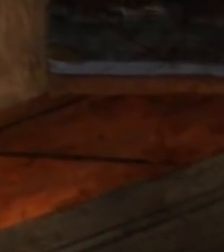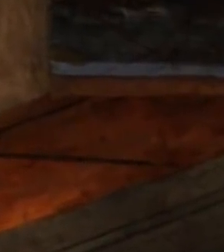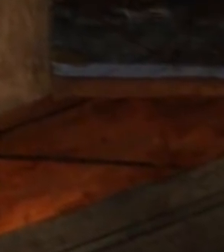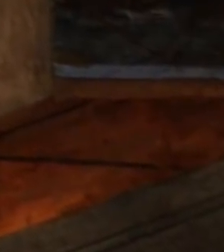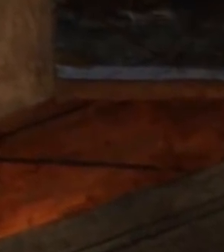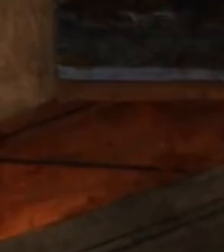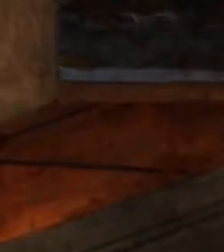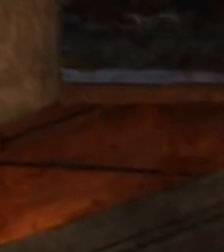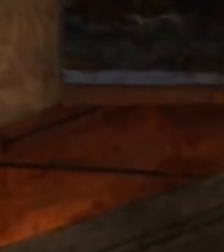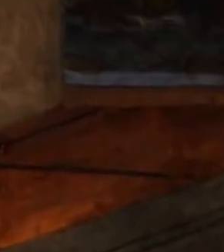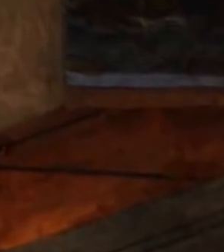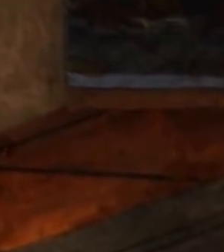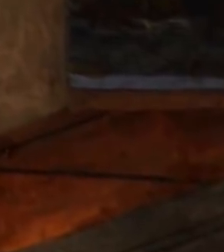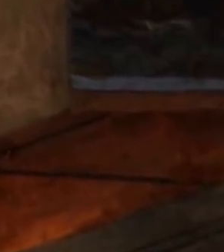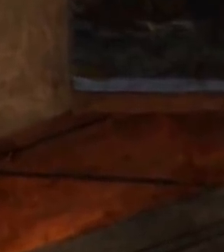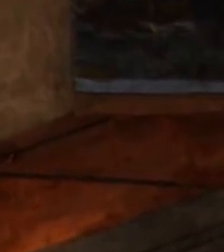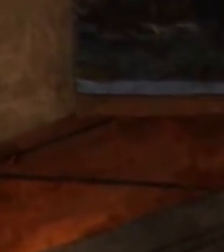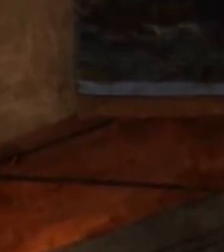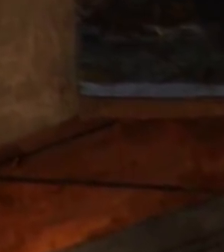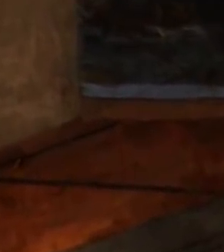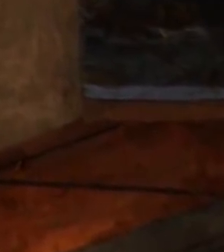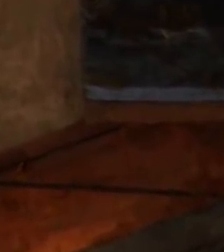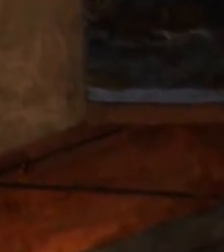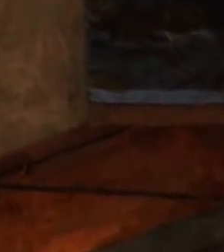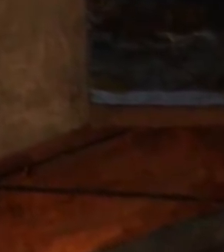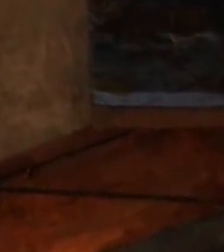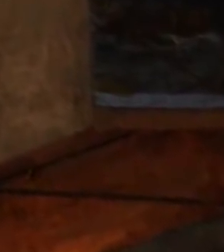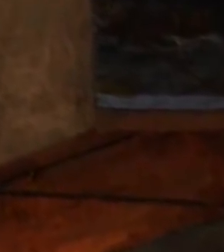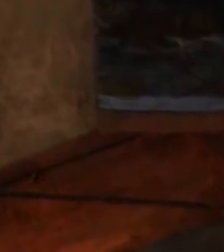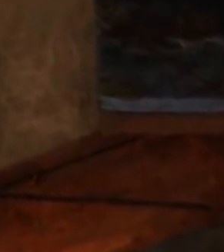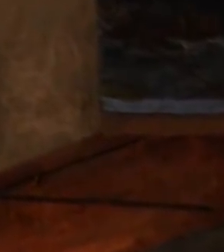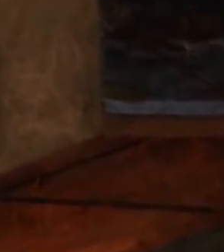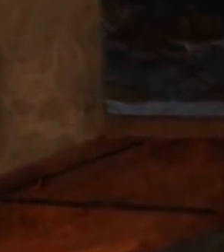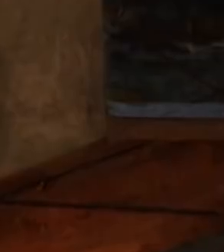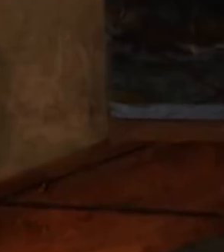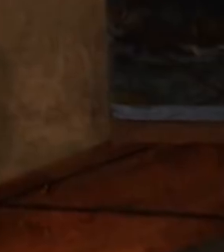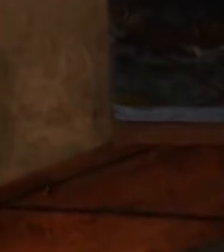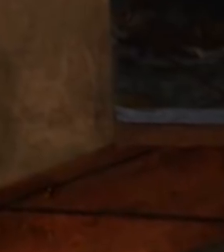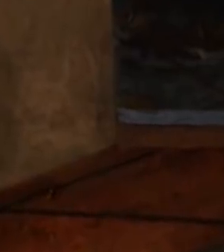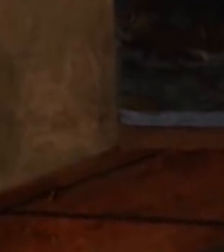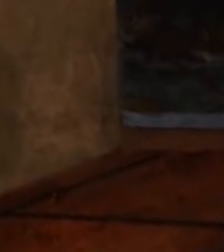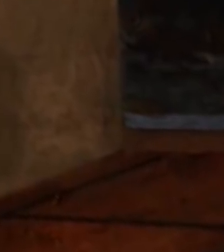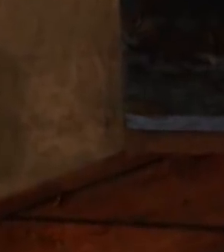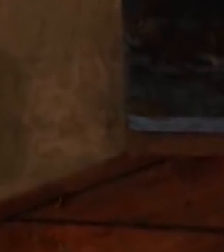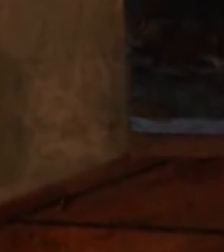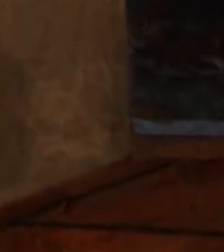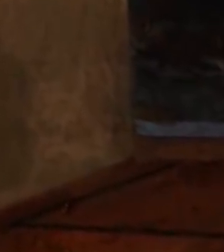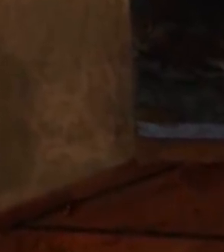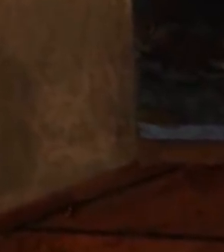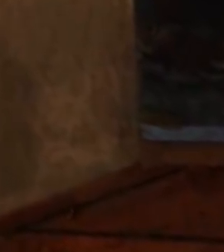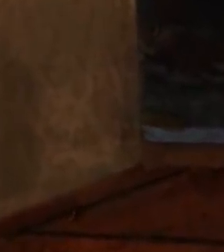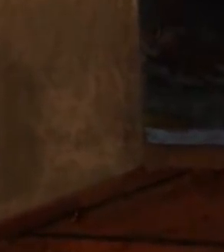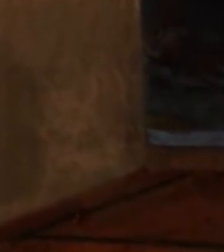แต่ยิ่งคิดยิ่งเถินจำเริญรักและพญา